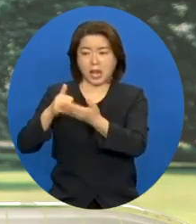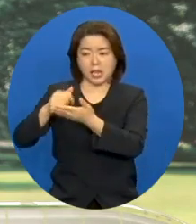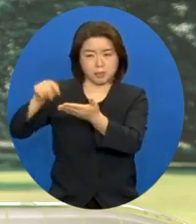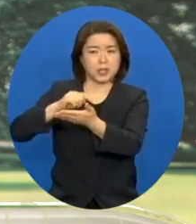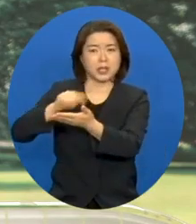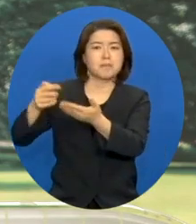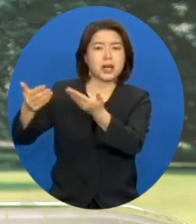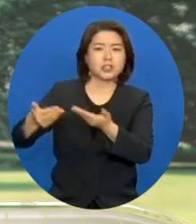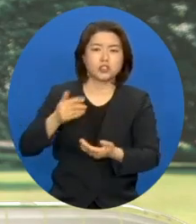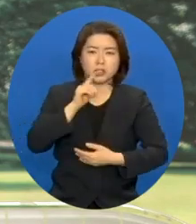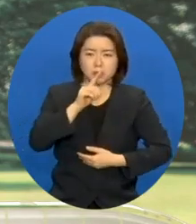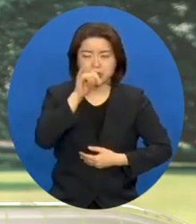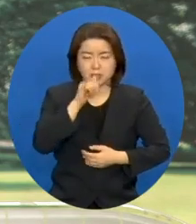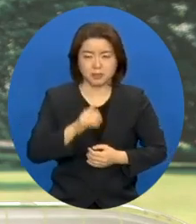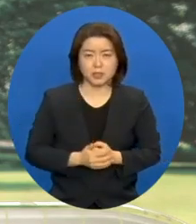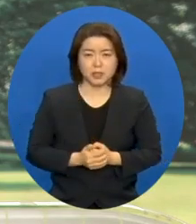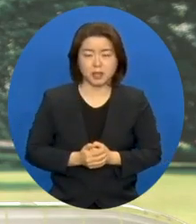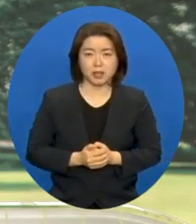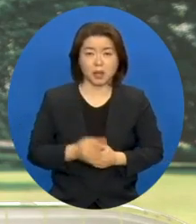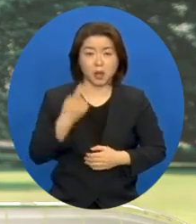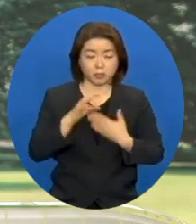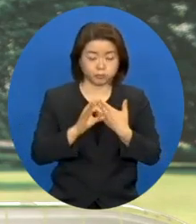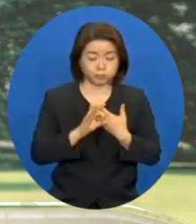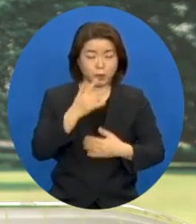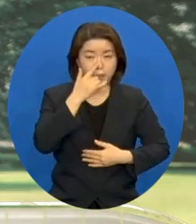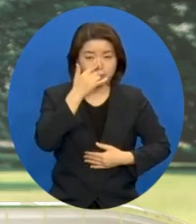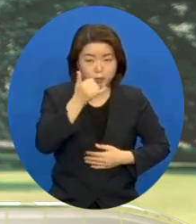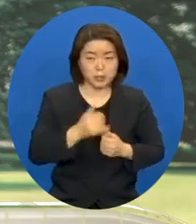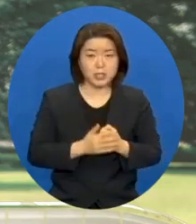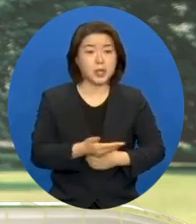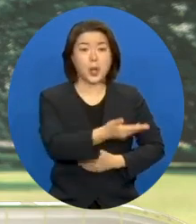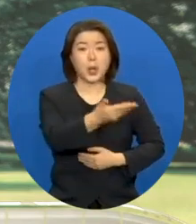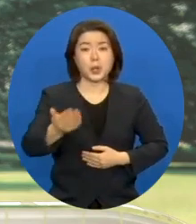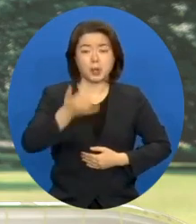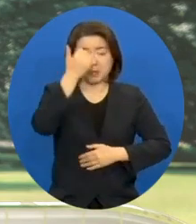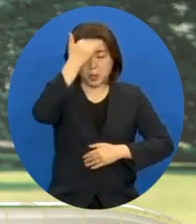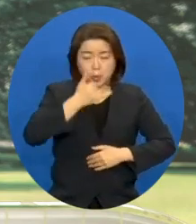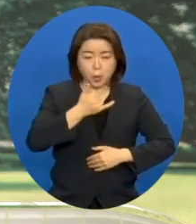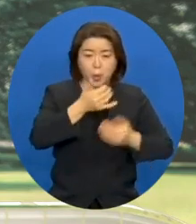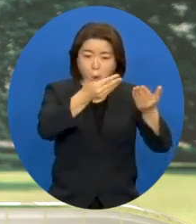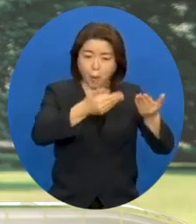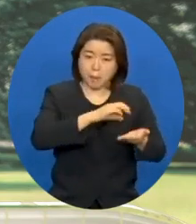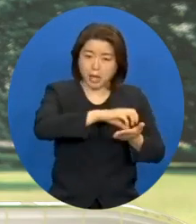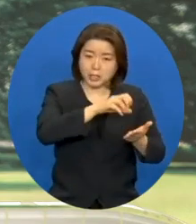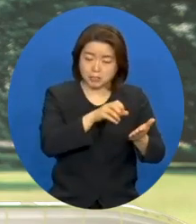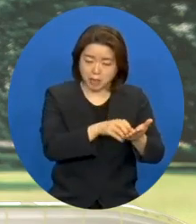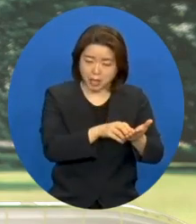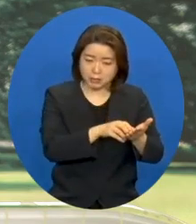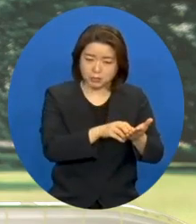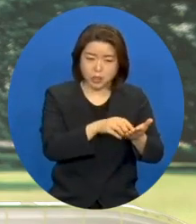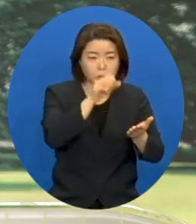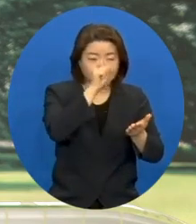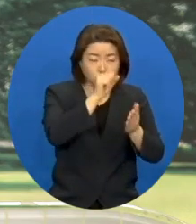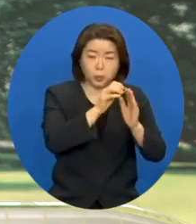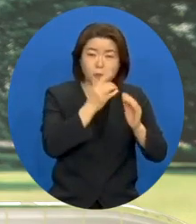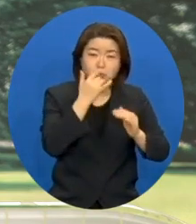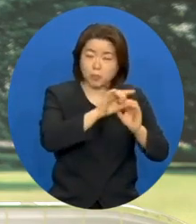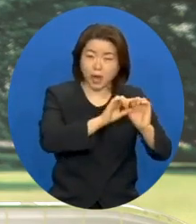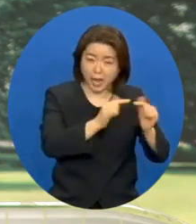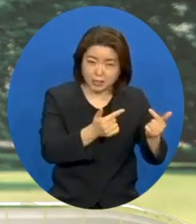갚아주시겠다. 그러니까 만약에 부모님이 여러분의 효도를 받을 만큼 그럴 분이 아니었다